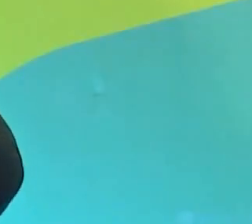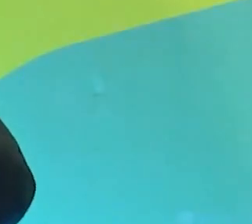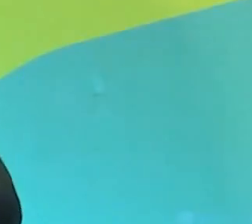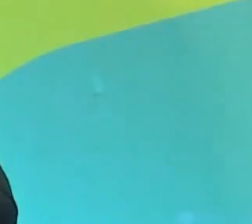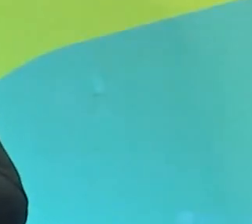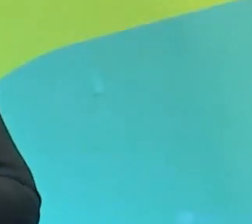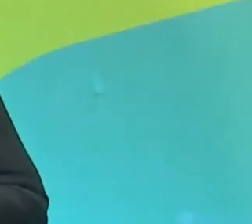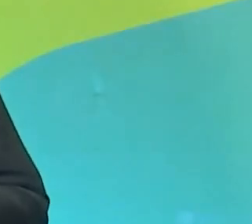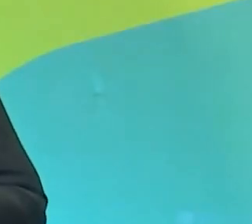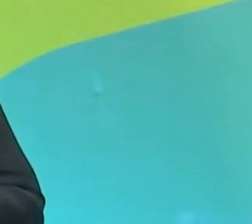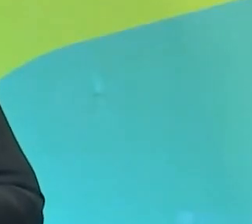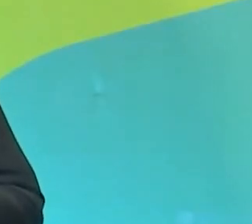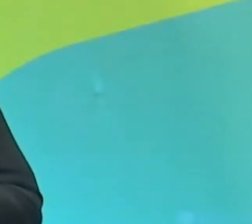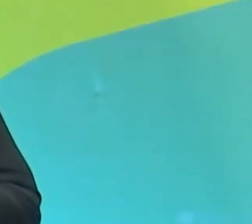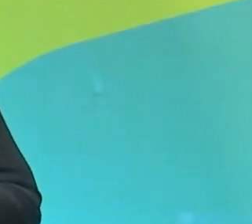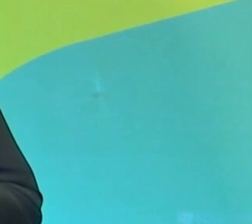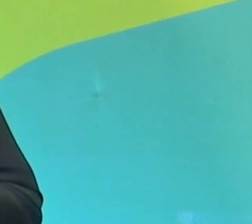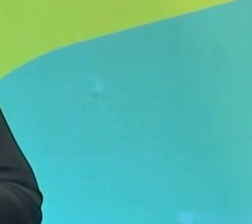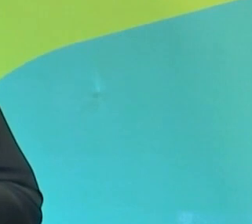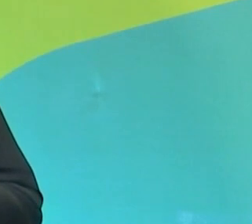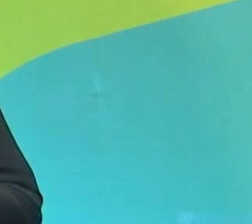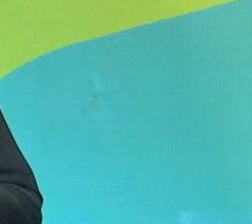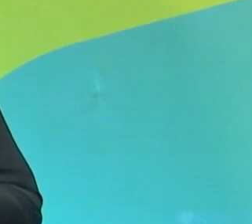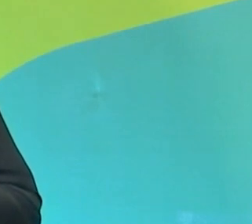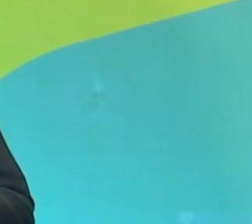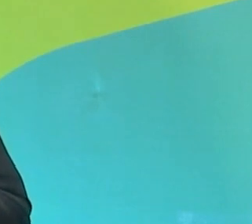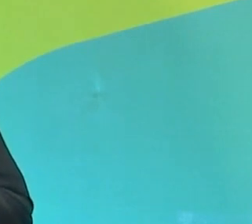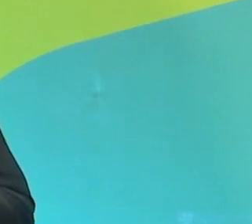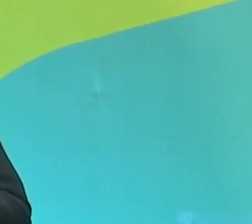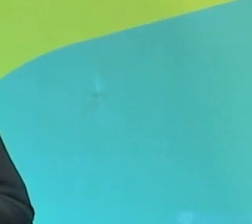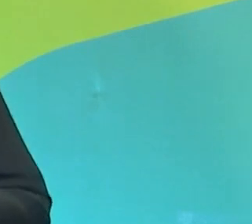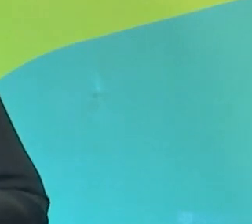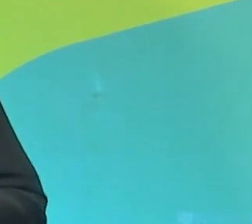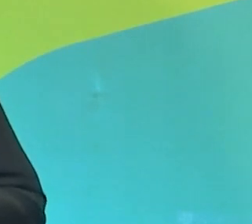juru bahasa isyarat kita pada hari ini Terima kasih